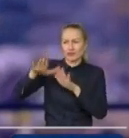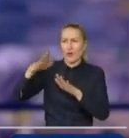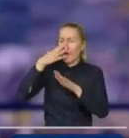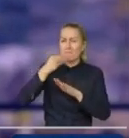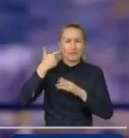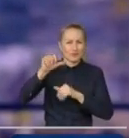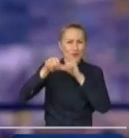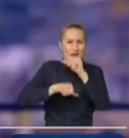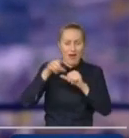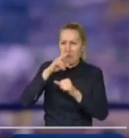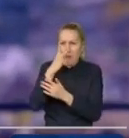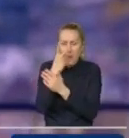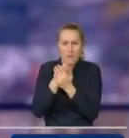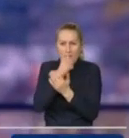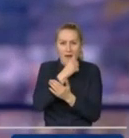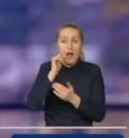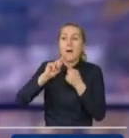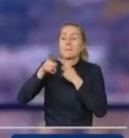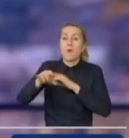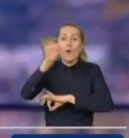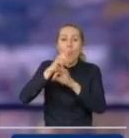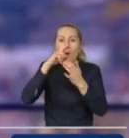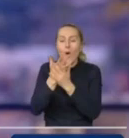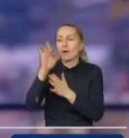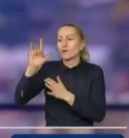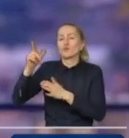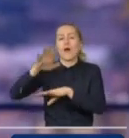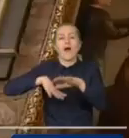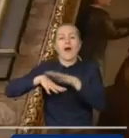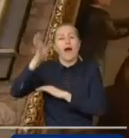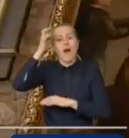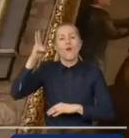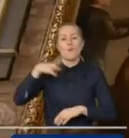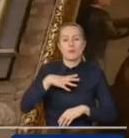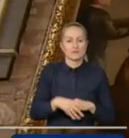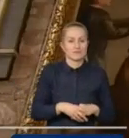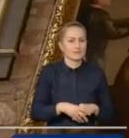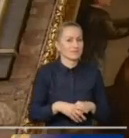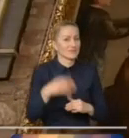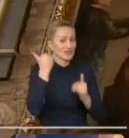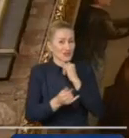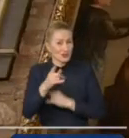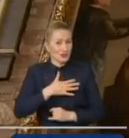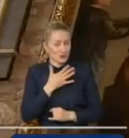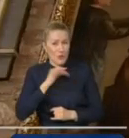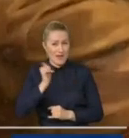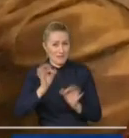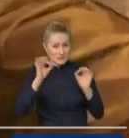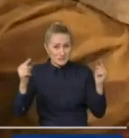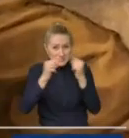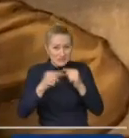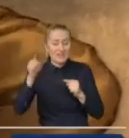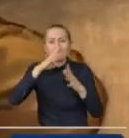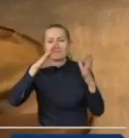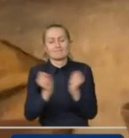pozostawało incognito. Dopiero po konserwacji ukazał się podpis autora. Jeśli przypuszczenia ekspertów okażą się trafne, będzie to